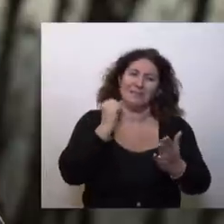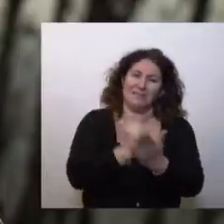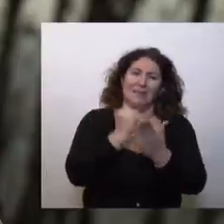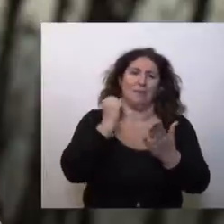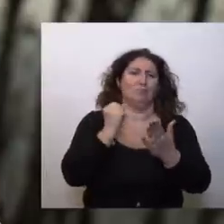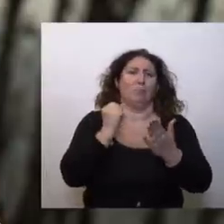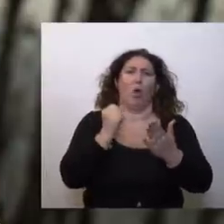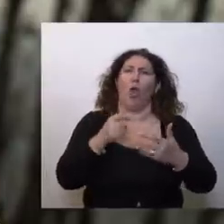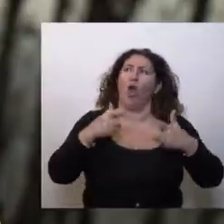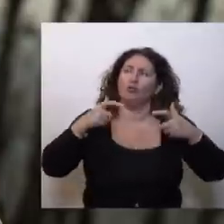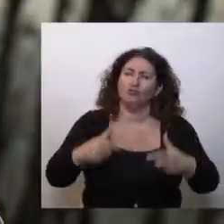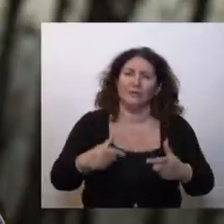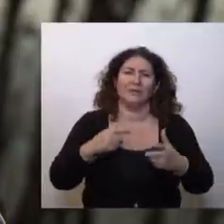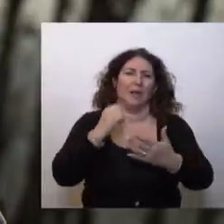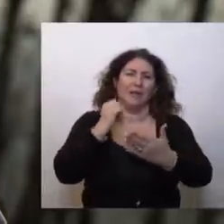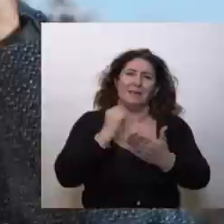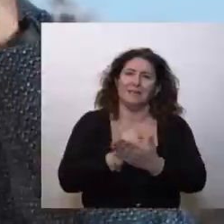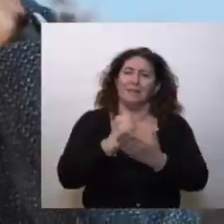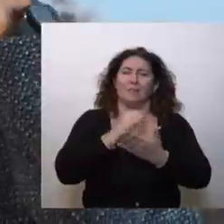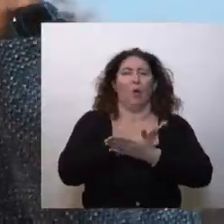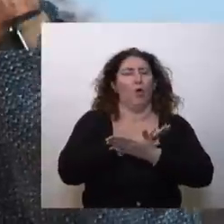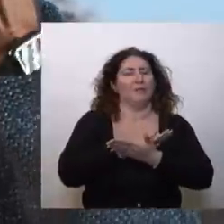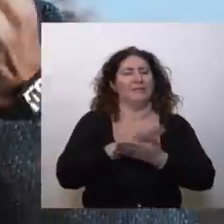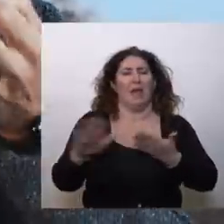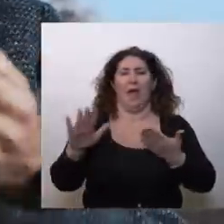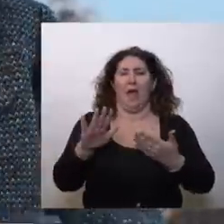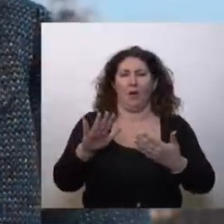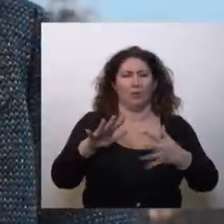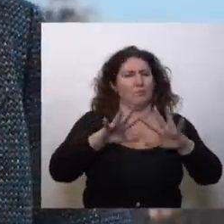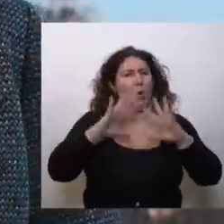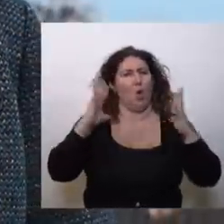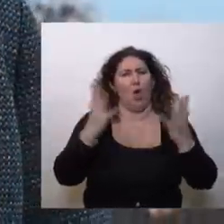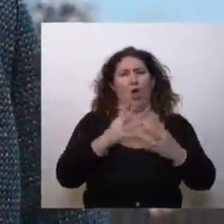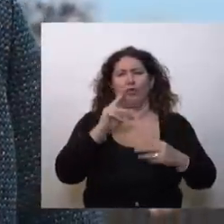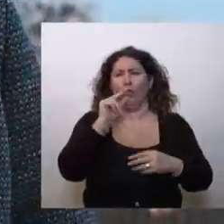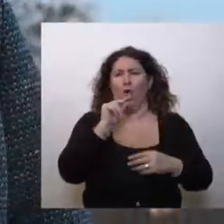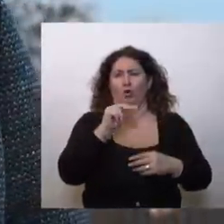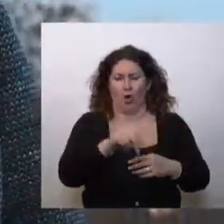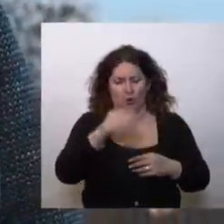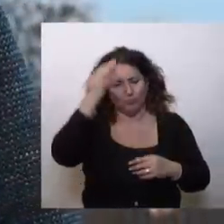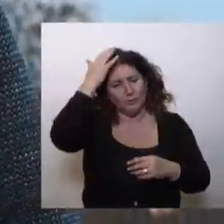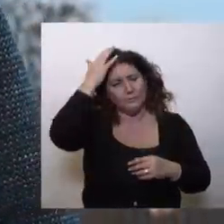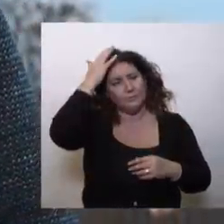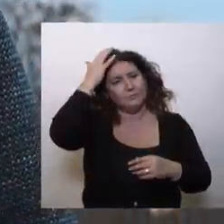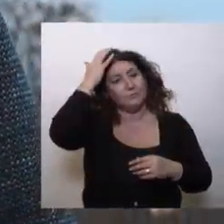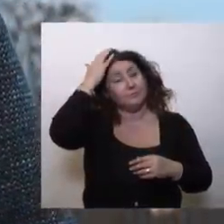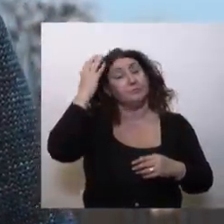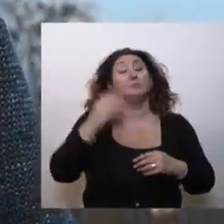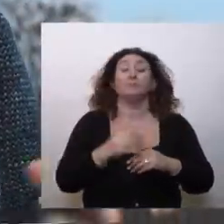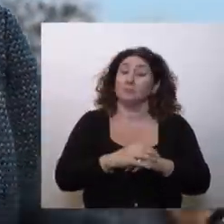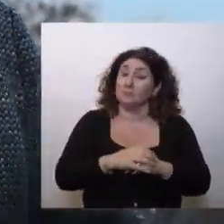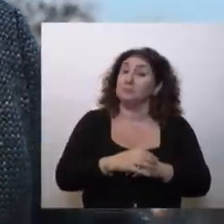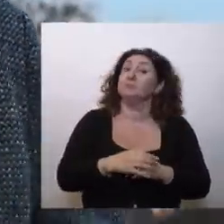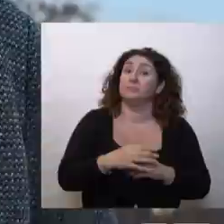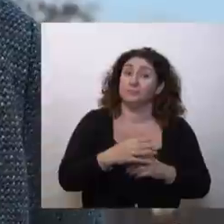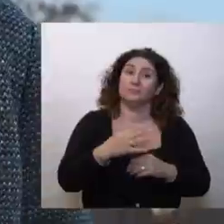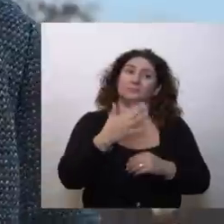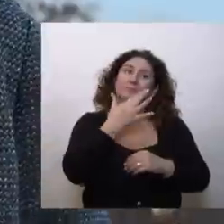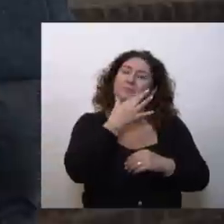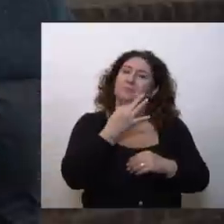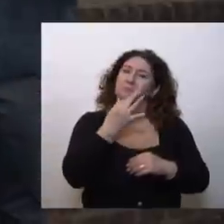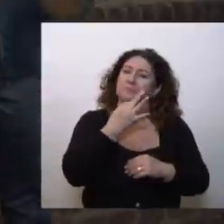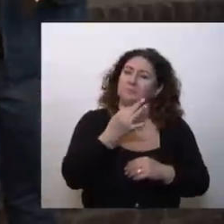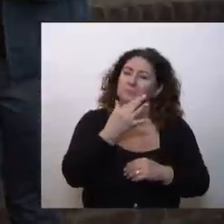città, un simbolo sacro della città, noto in tutto il mondo. Molto interessante, ma se mi